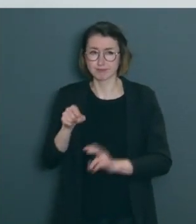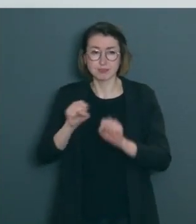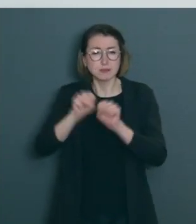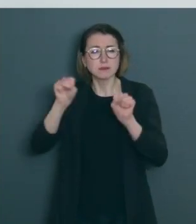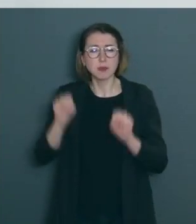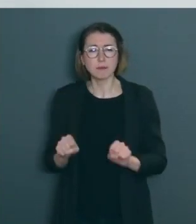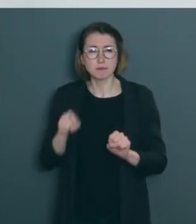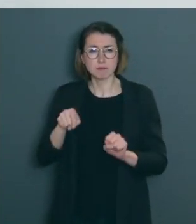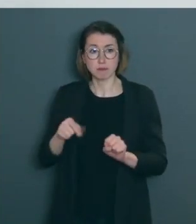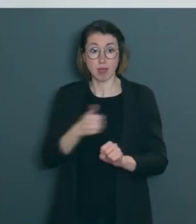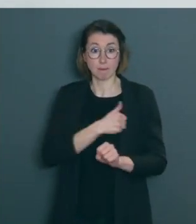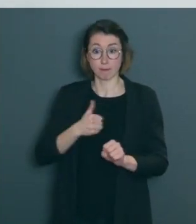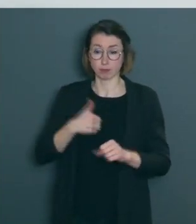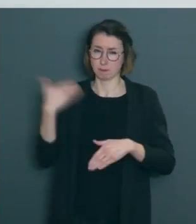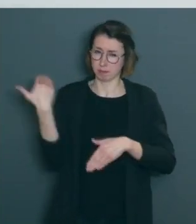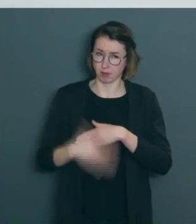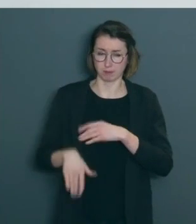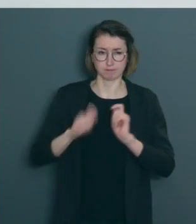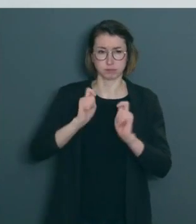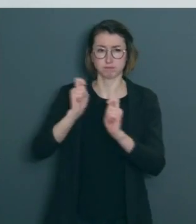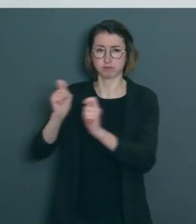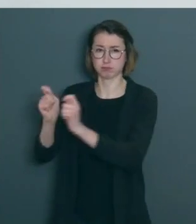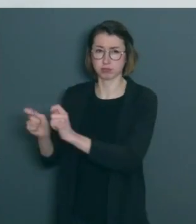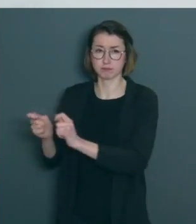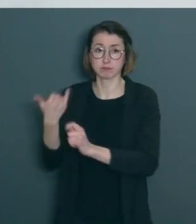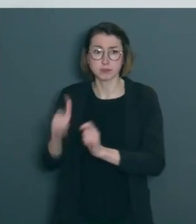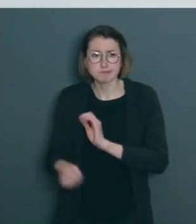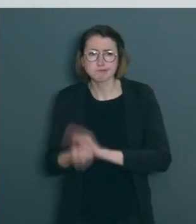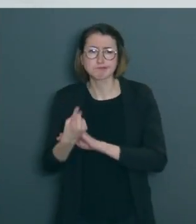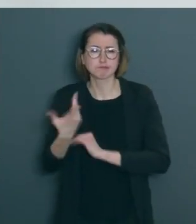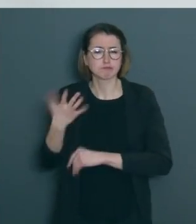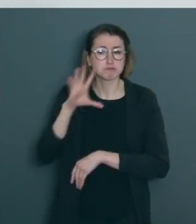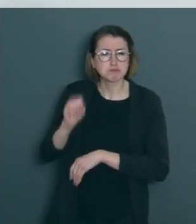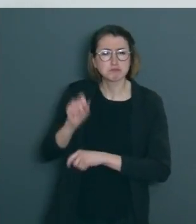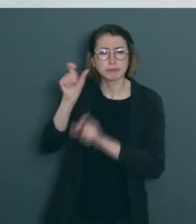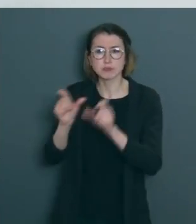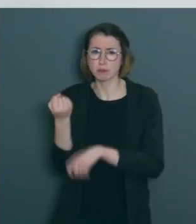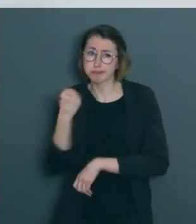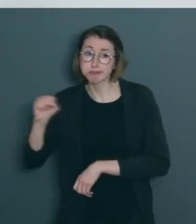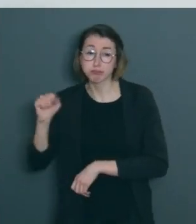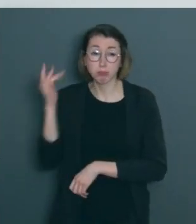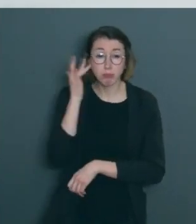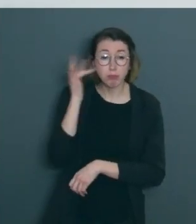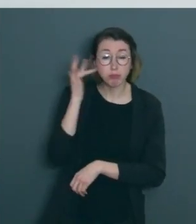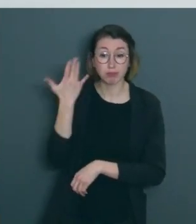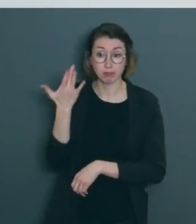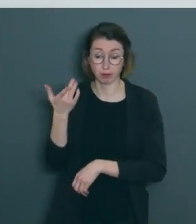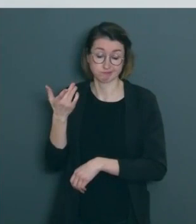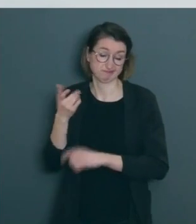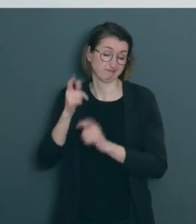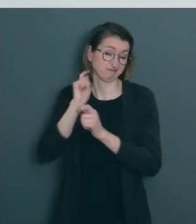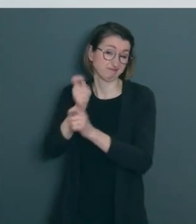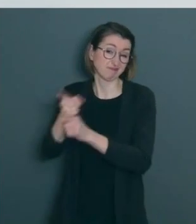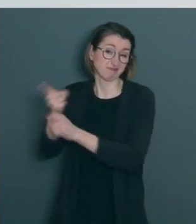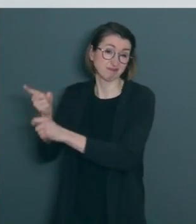ceux qui doivent se faire tester dans l'intérêt commun et qui ne se font pas tester. Et les éléments